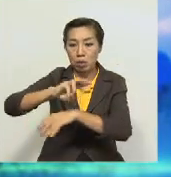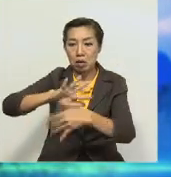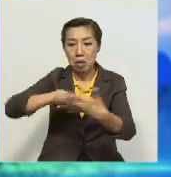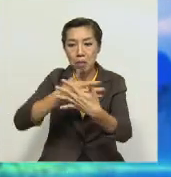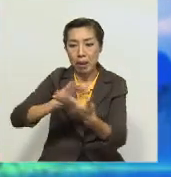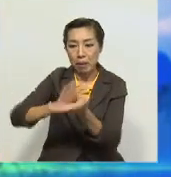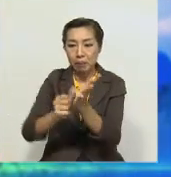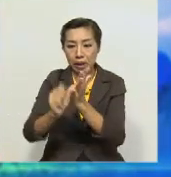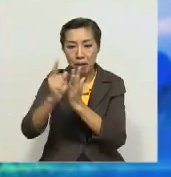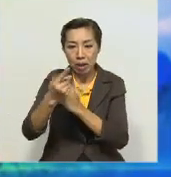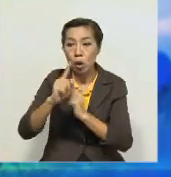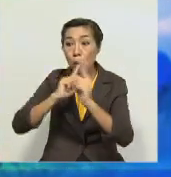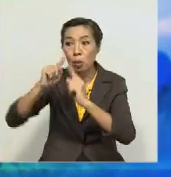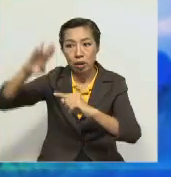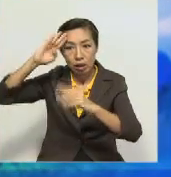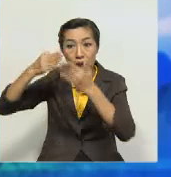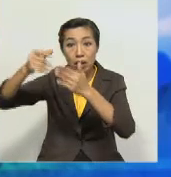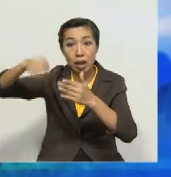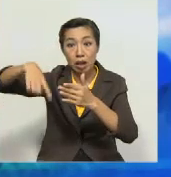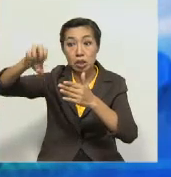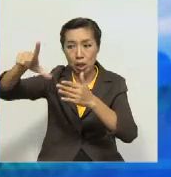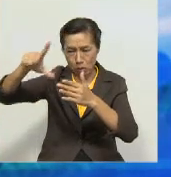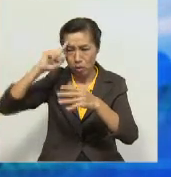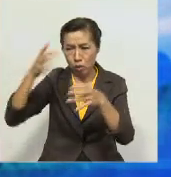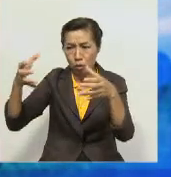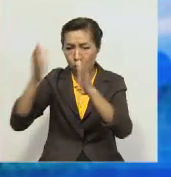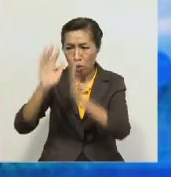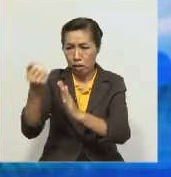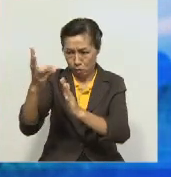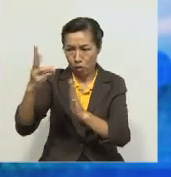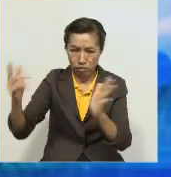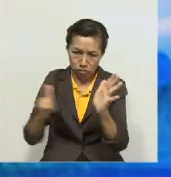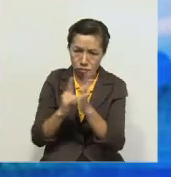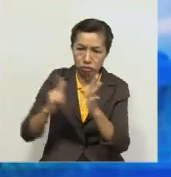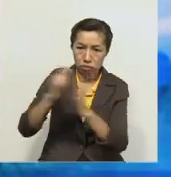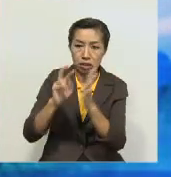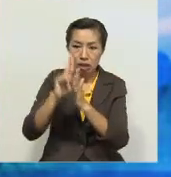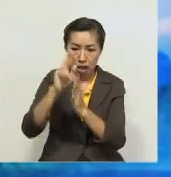านให่พ้อมประสารหนวยซิว กลองทับเรือจำน 16 นายเดิทางมารมค้นหา